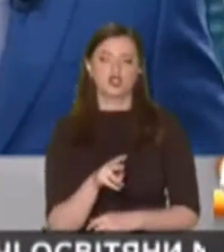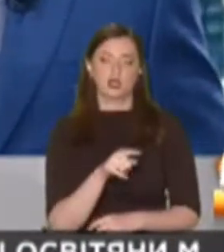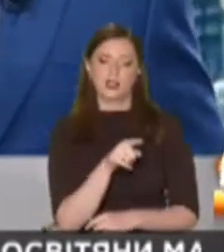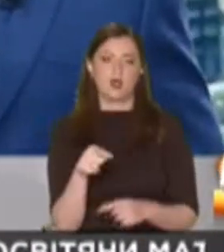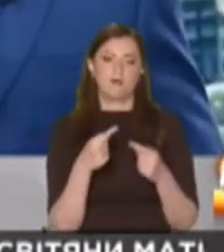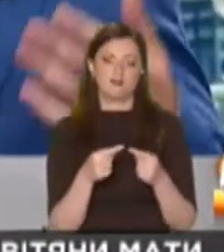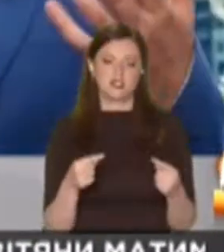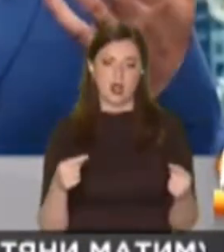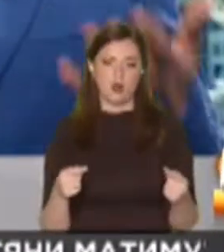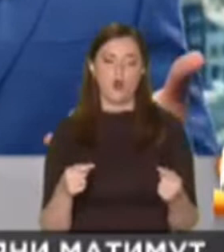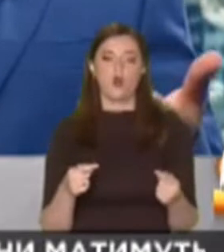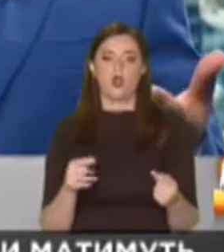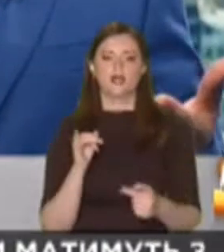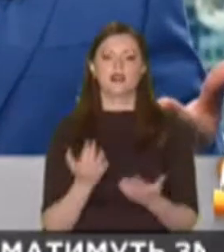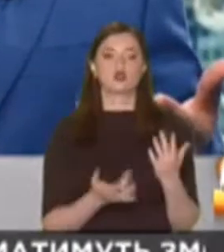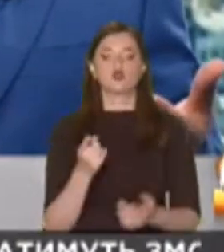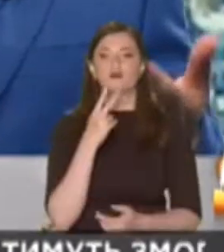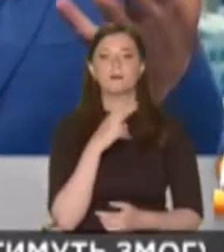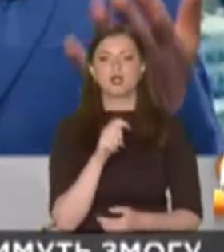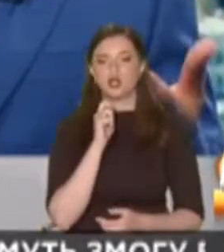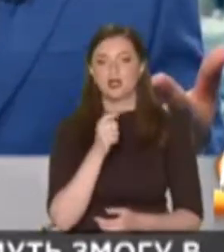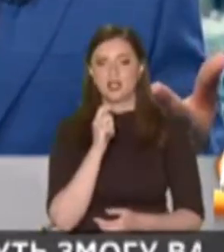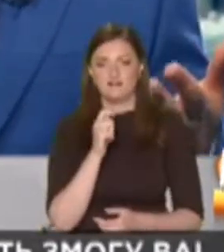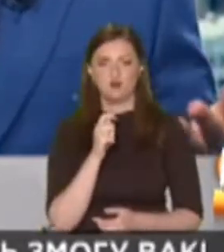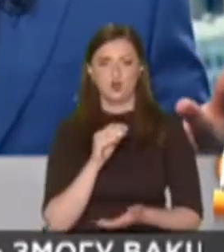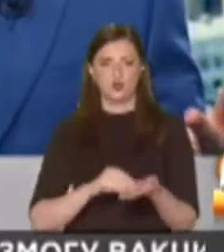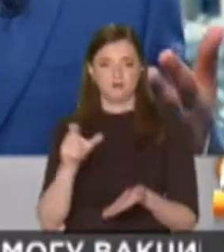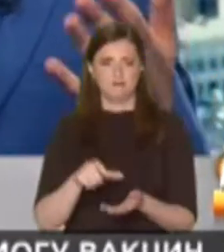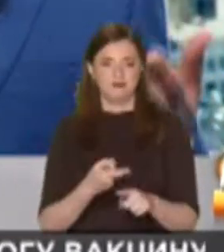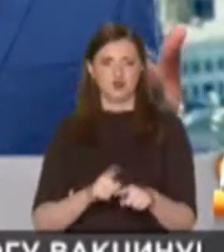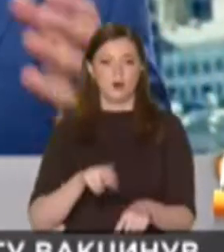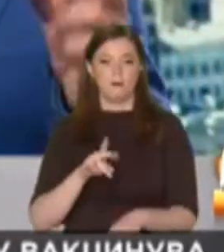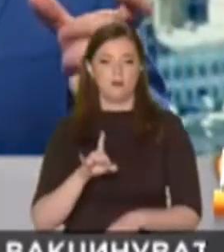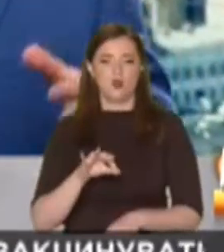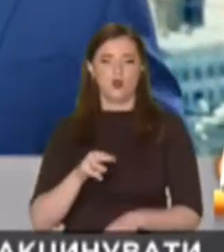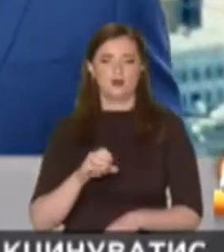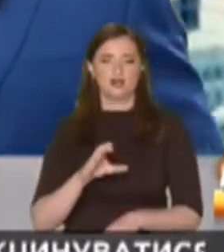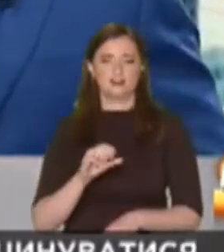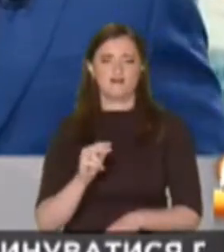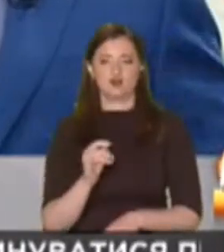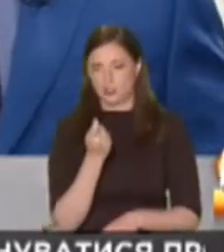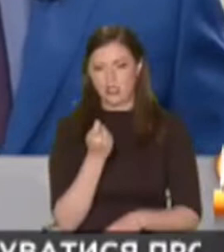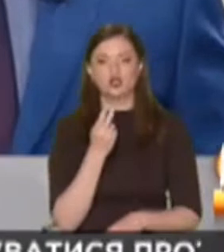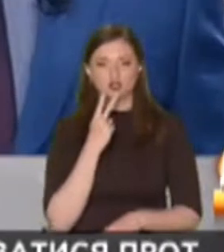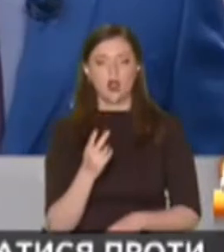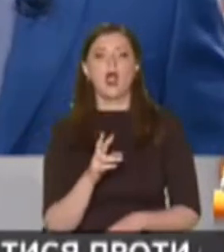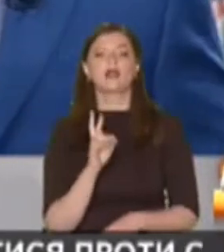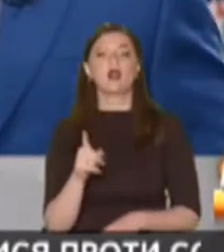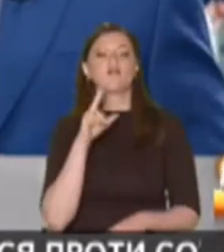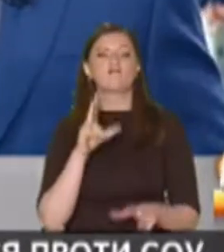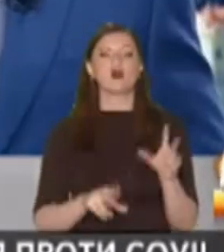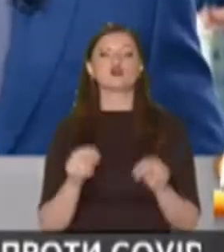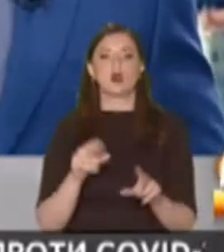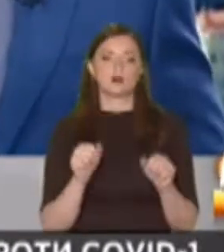всякого. І якщо ви бачили інтерв'ю Протасевича, я розумію, що ви його, ну, хоча б трішечки, але переглянули. Як ви